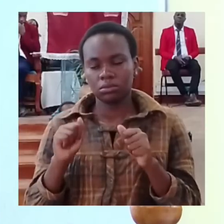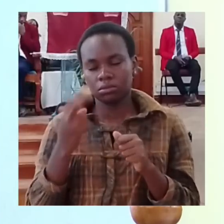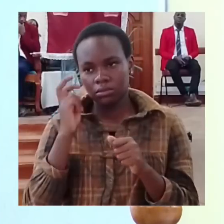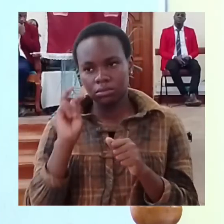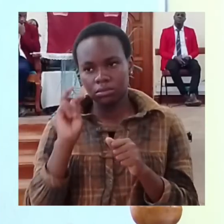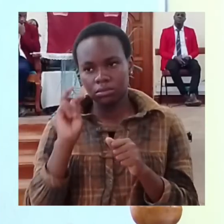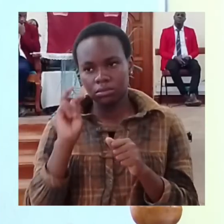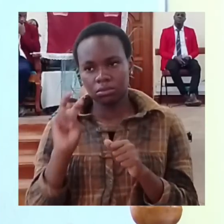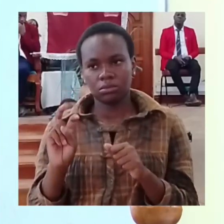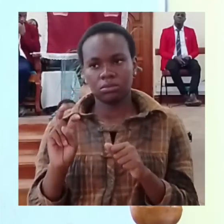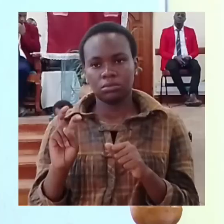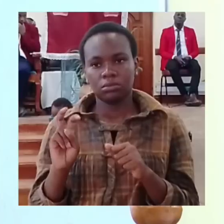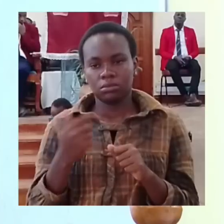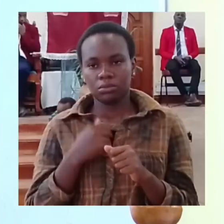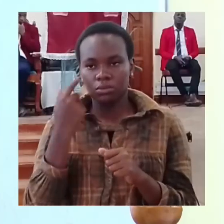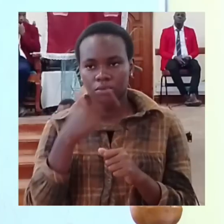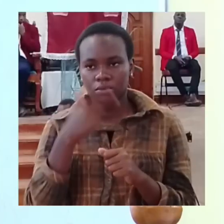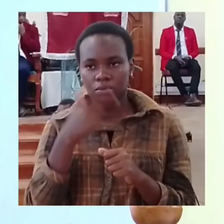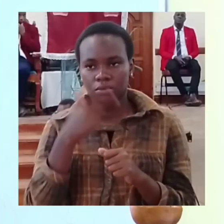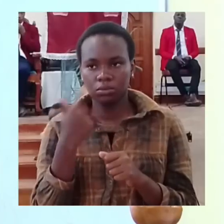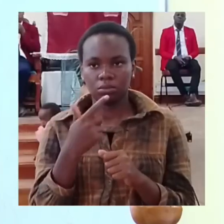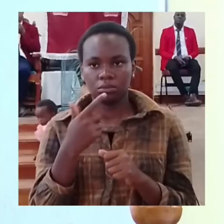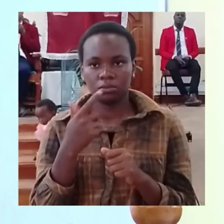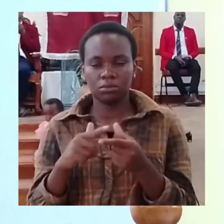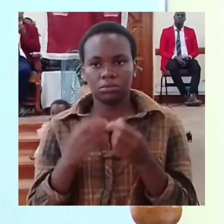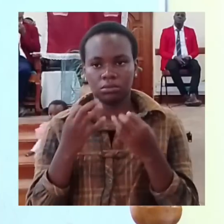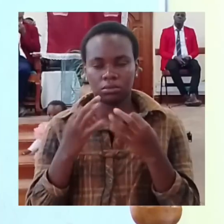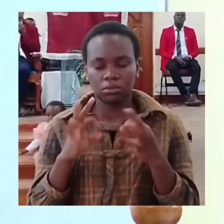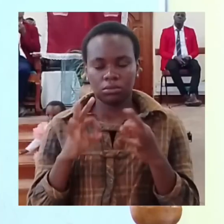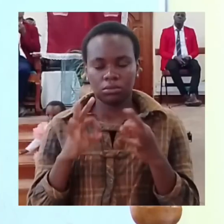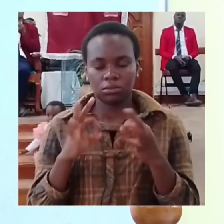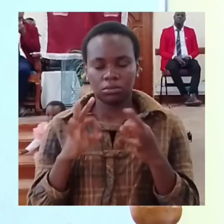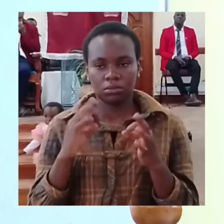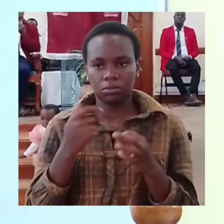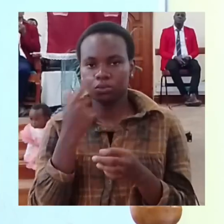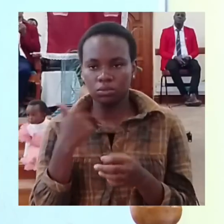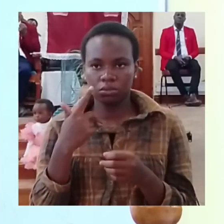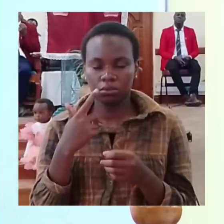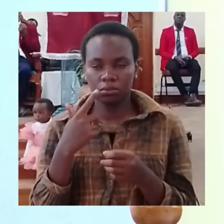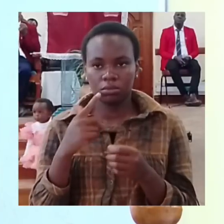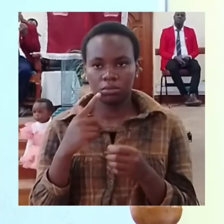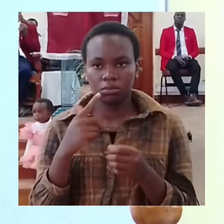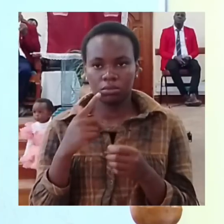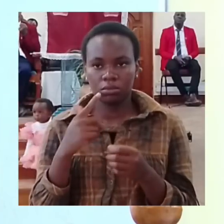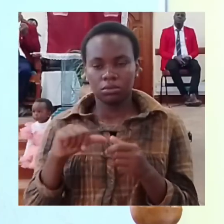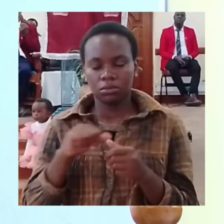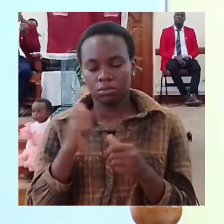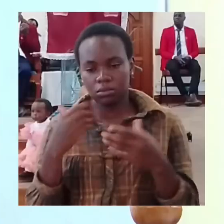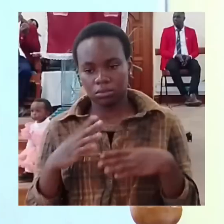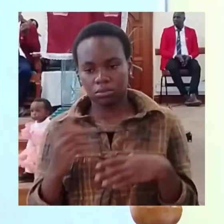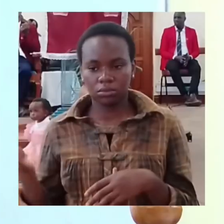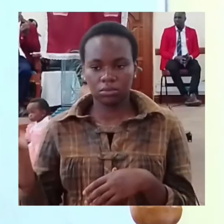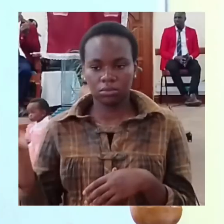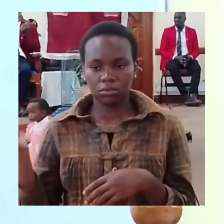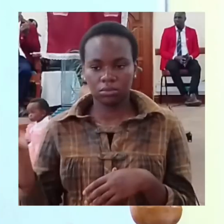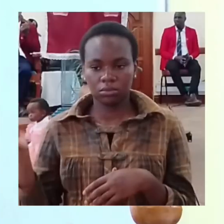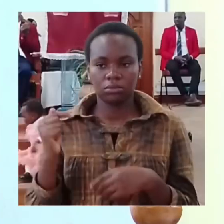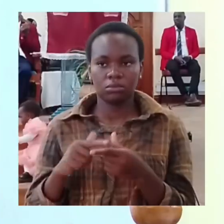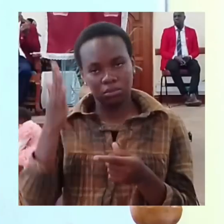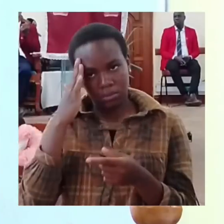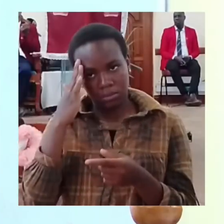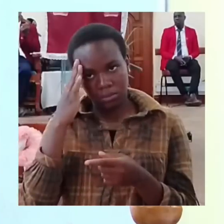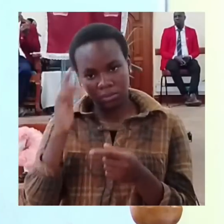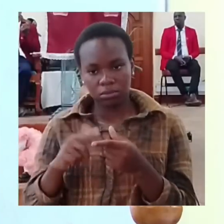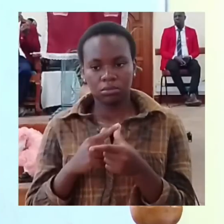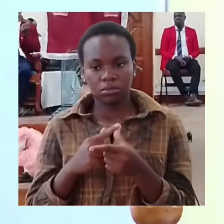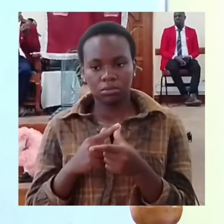mũgũkĩngegereria atĩ niĩ ndĩ ũ? Mũregereria niĩ ndĩ ũ? Niĩ ti ũrĩa ũgũka, no atĩrĩrĩ, nĩ